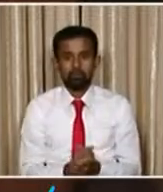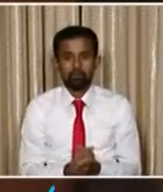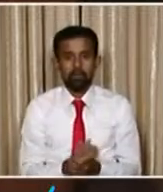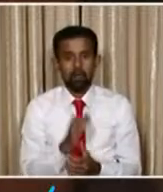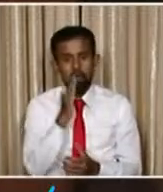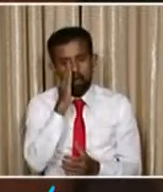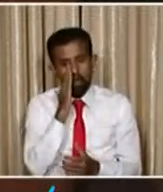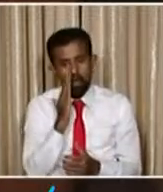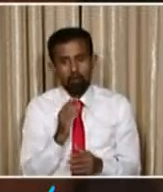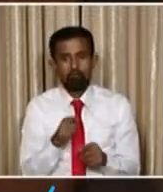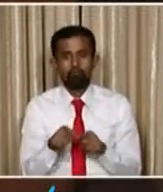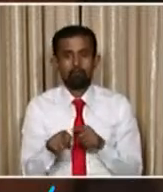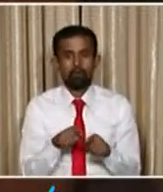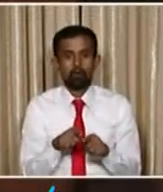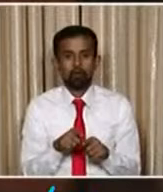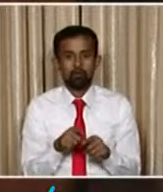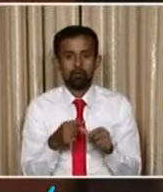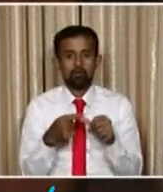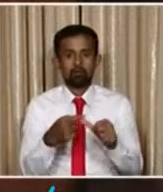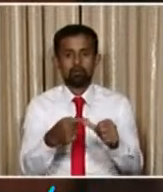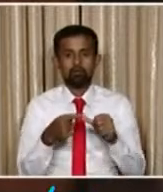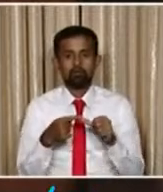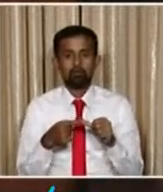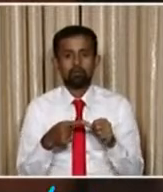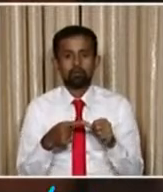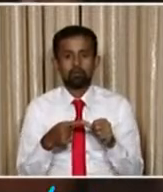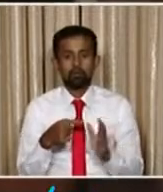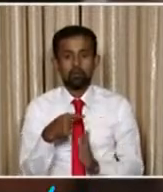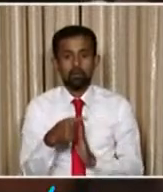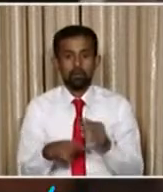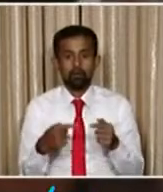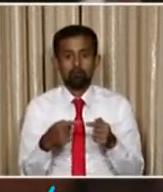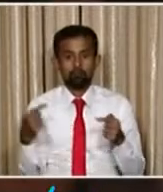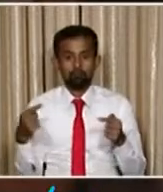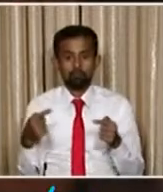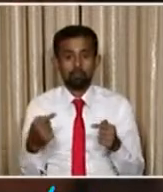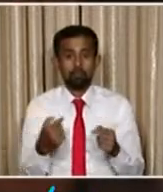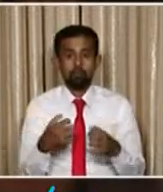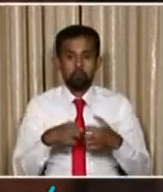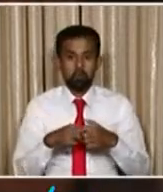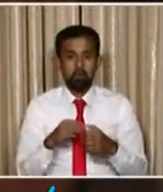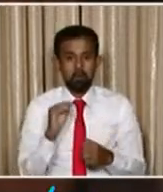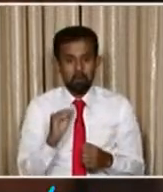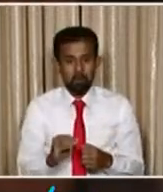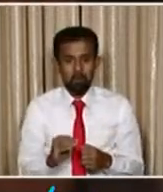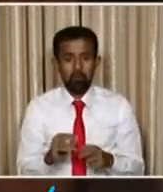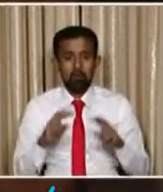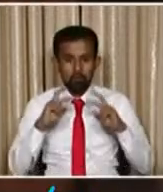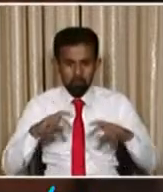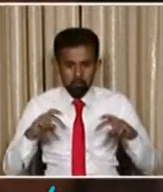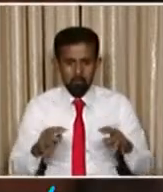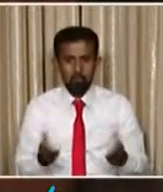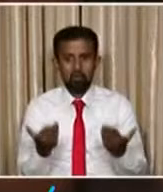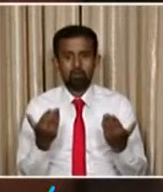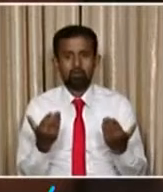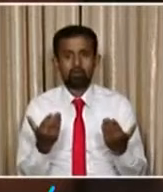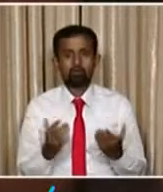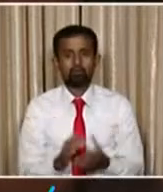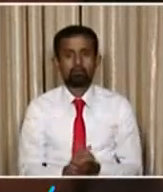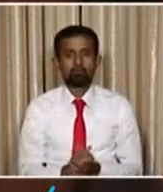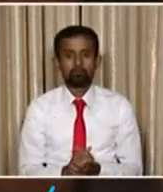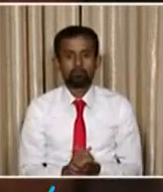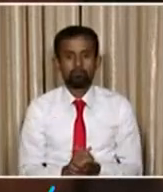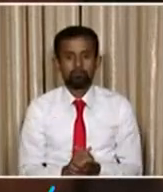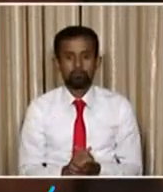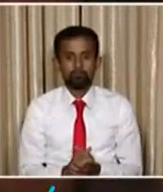ලදරුවෙක් වගේ තමයි මේ ප්‍රතිචාර තිබුණේ. රටට විරුද්ධව තර්ජන තියෙනවා නම් තර්ජන පරීක්ෂා කරන්න. You investigate them.